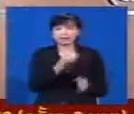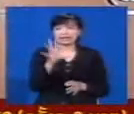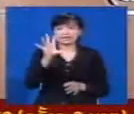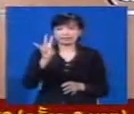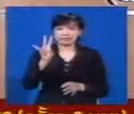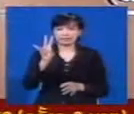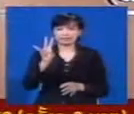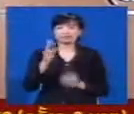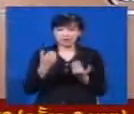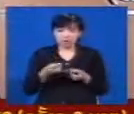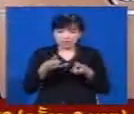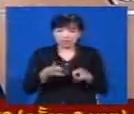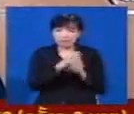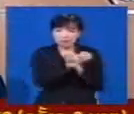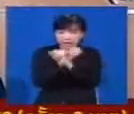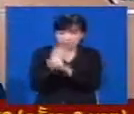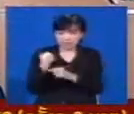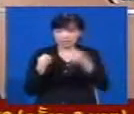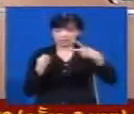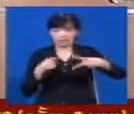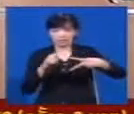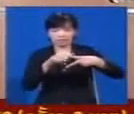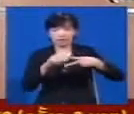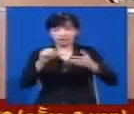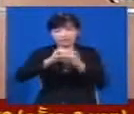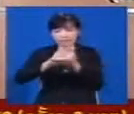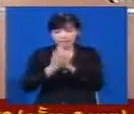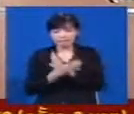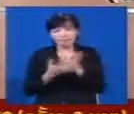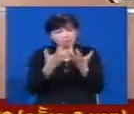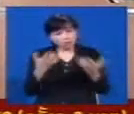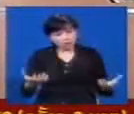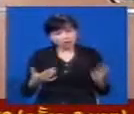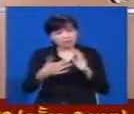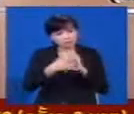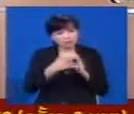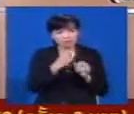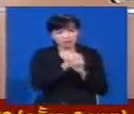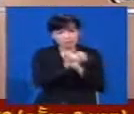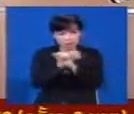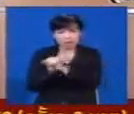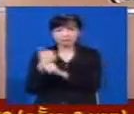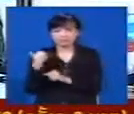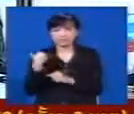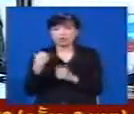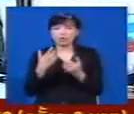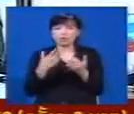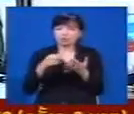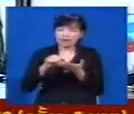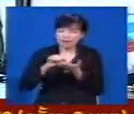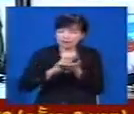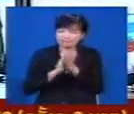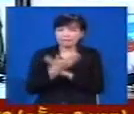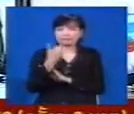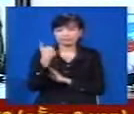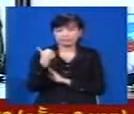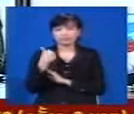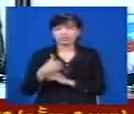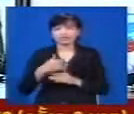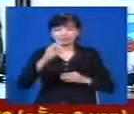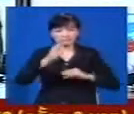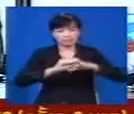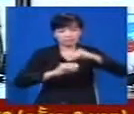การนะครับมี2ส่วนส่วนแรกก็คือเรื่องของการปรับปรุงเครื่องไม้เครื่องมืออุปกรณ์ในการป้องกัน คร ับ เขื่อนดินที่เคยใช้ไว้เดิมวันนี้เปลี่ยนเป็นเขื่อนคอนกรีต